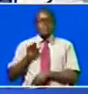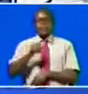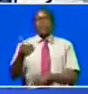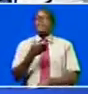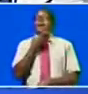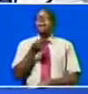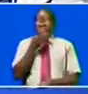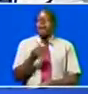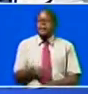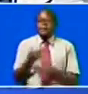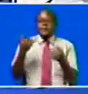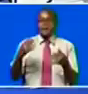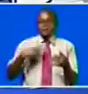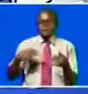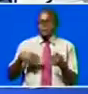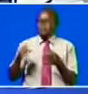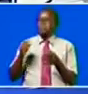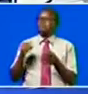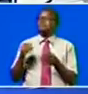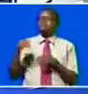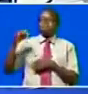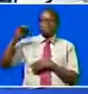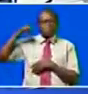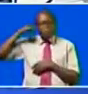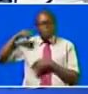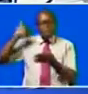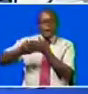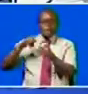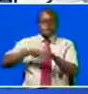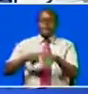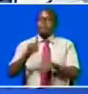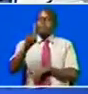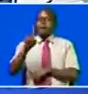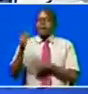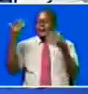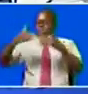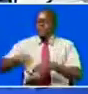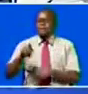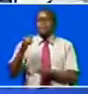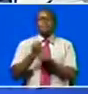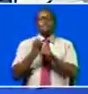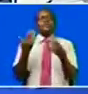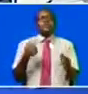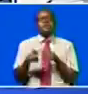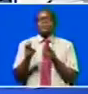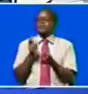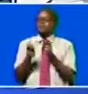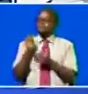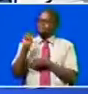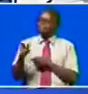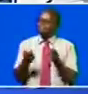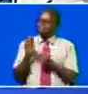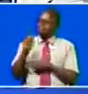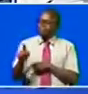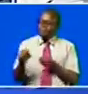simu? Kuna watu saizi mnachatu usiku mpaka saa 7 za usiku, saa 8. Kitu gani kinakufanya uko kwa ndoa na bado unachat na watu kwa simu? Ingia